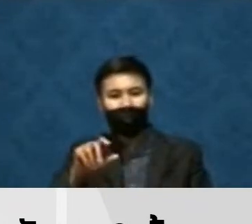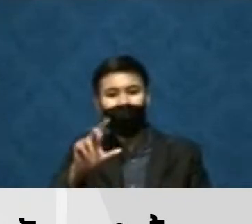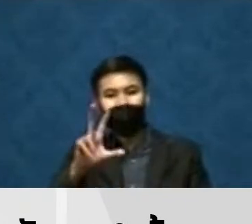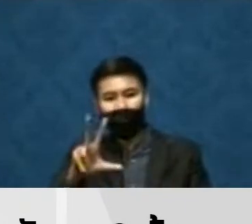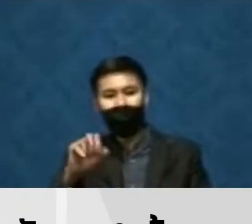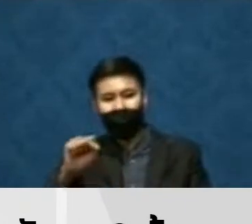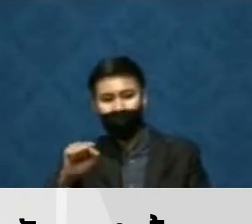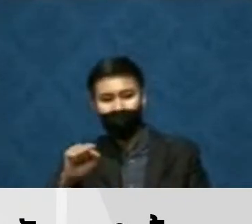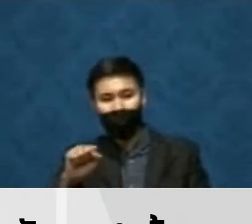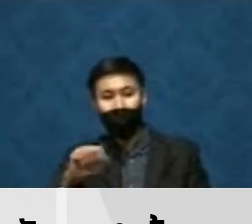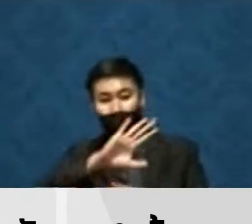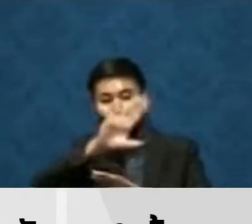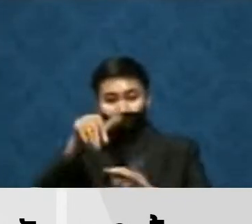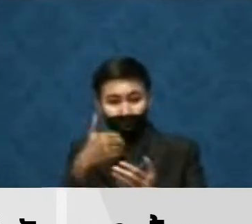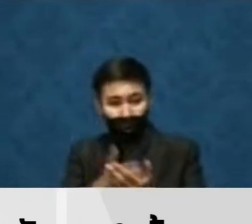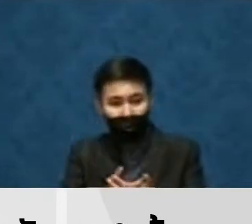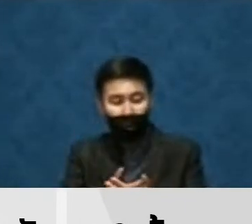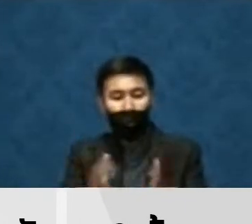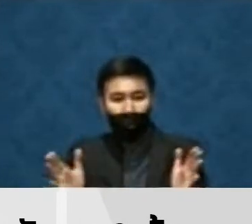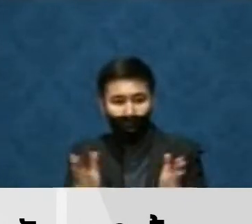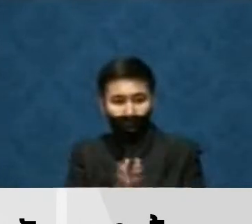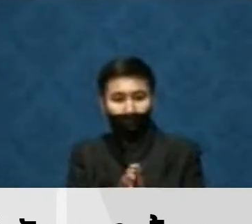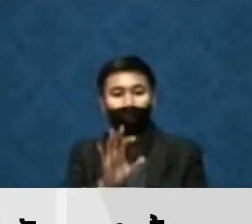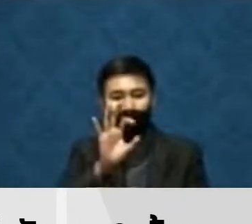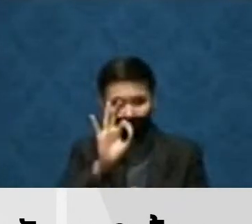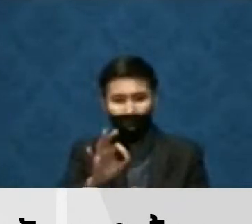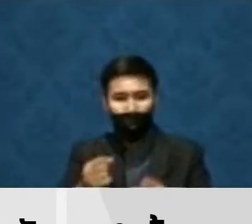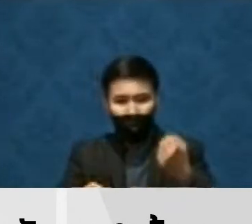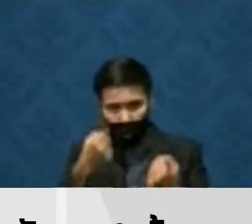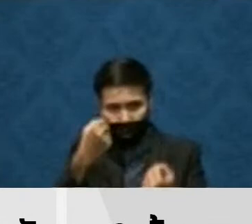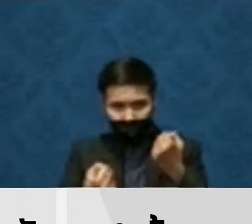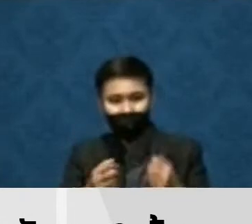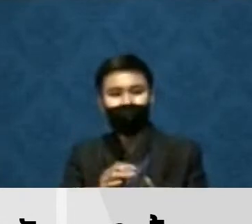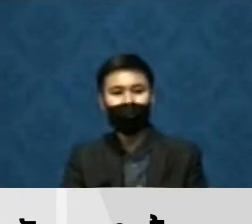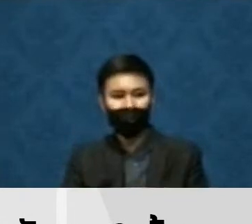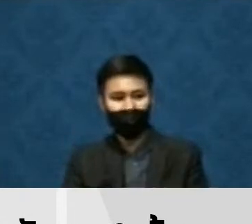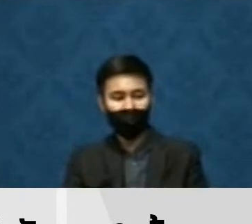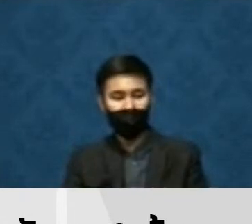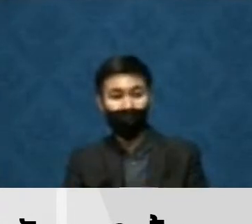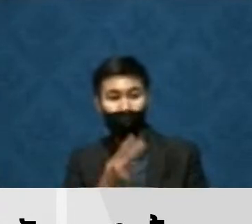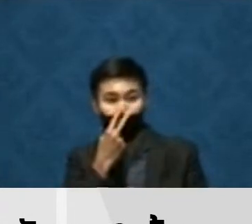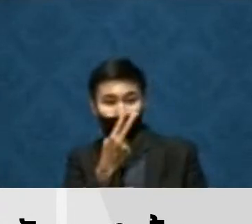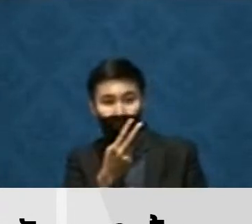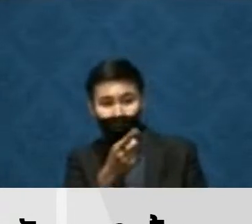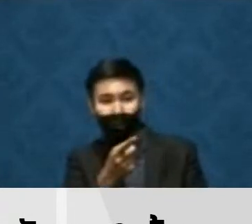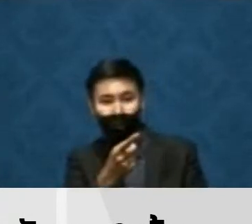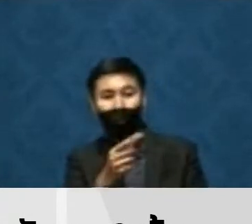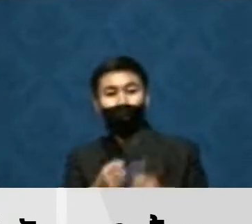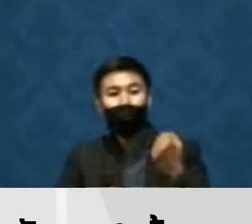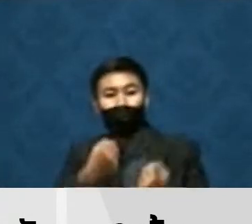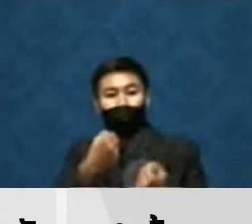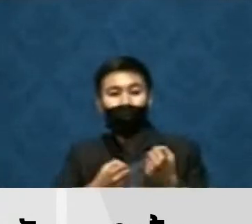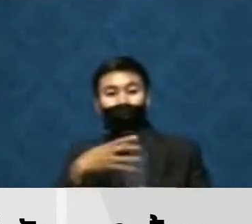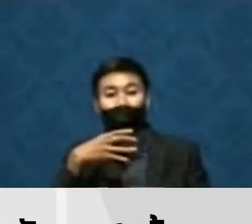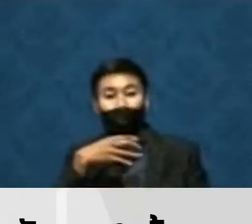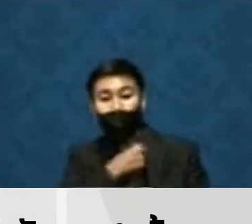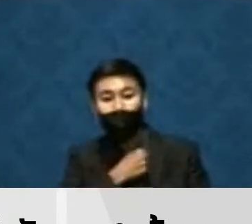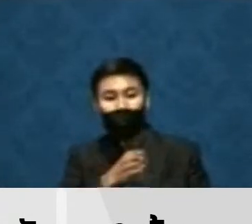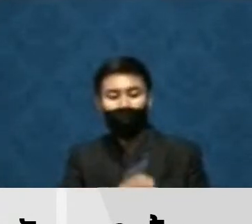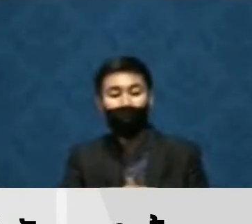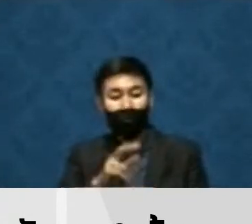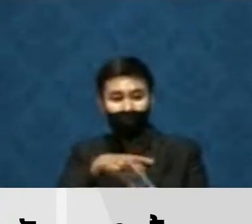8คันทั้งหมด 9คันรหัสไปครับผมยาวอยู่ของเก่าครับทำยังไงกับของเก่าอันนี้ของ